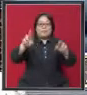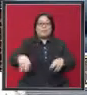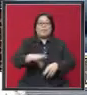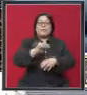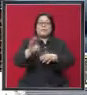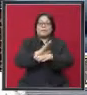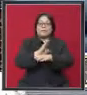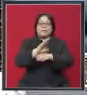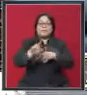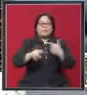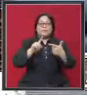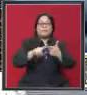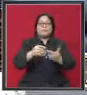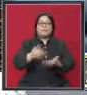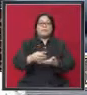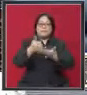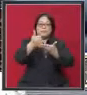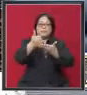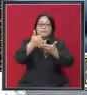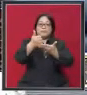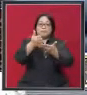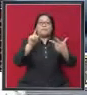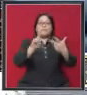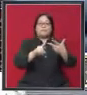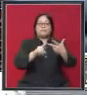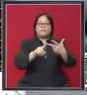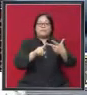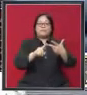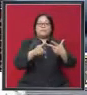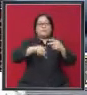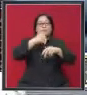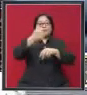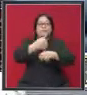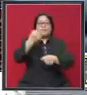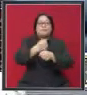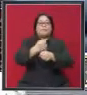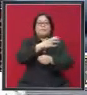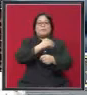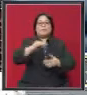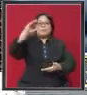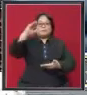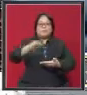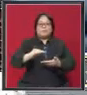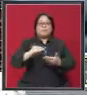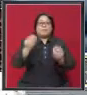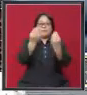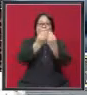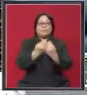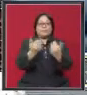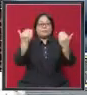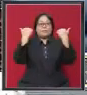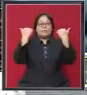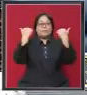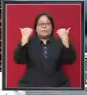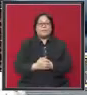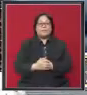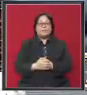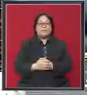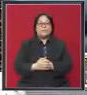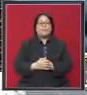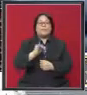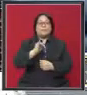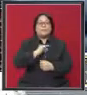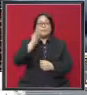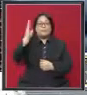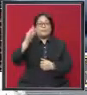perniagaan. Kedua, bantuan kewangan langsung. Dan ketiga, mewujudkan pekerjaan dan mengurangkan kadar pengangguran. Sehubungan itu,